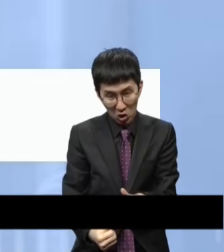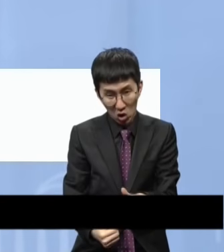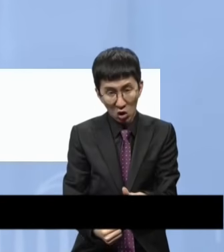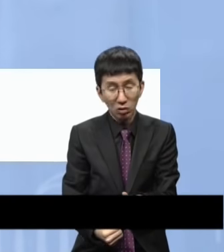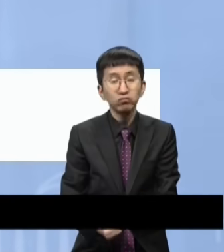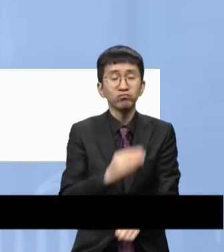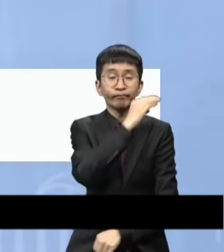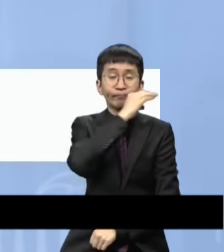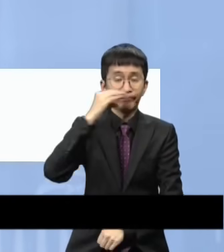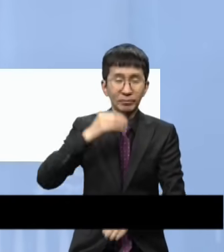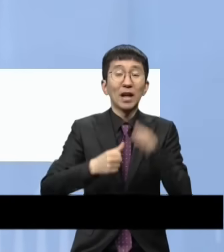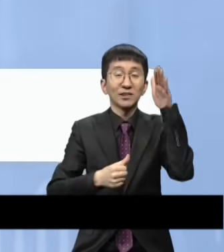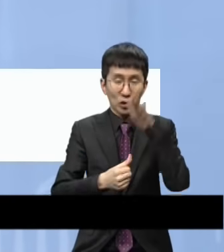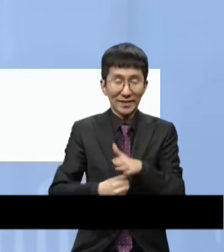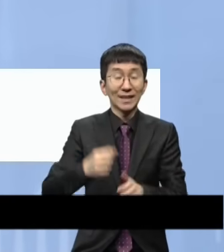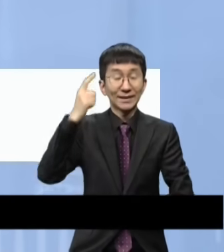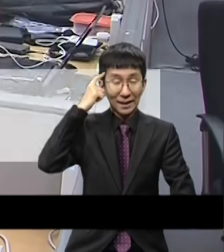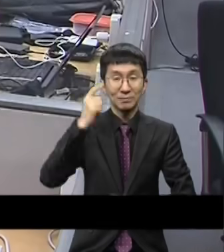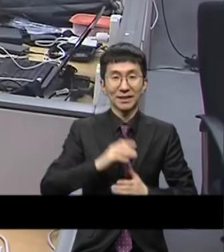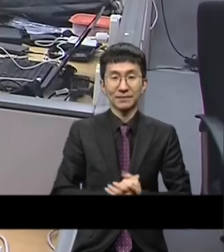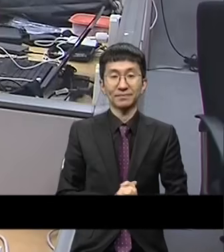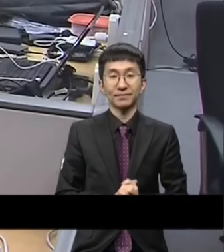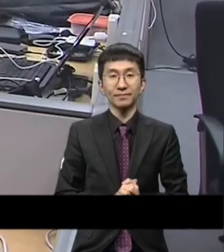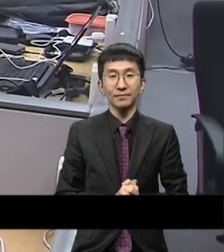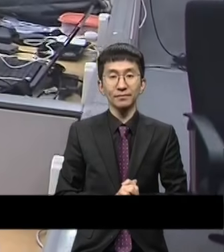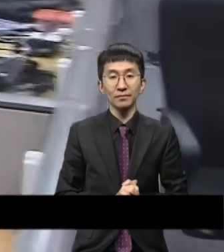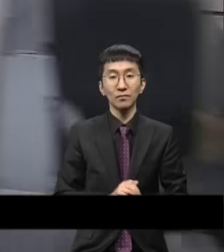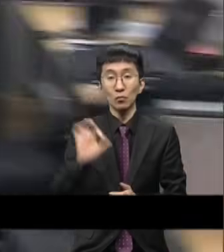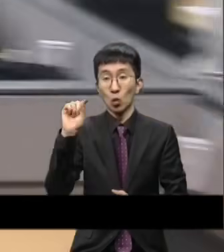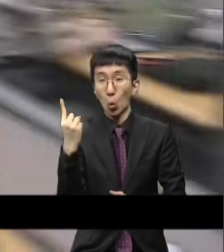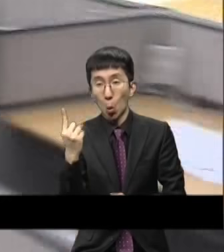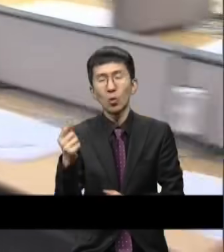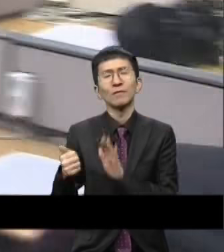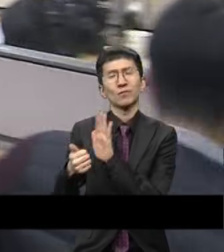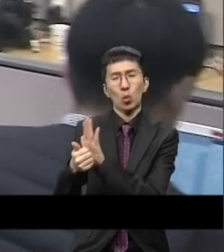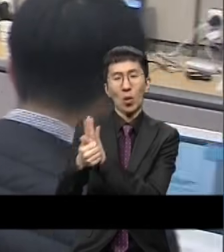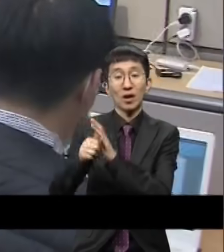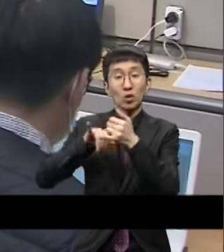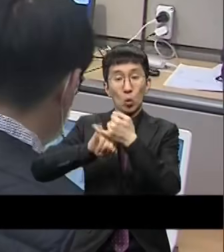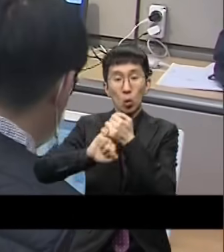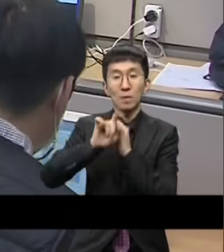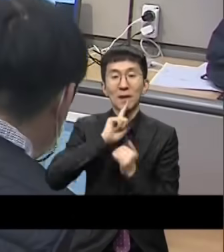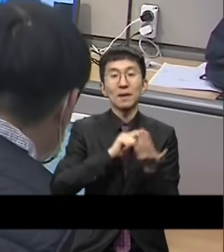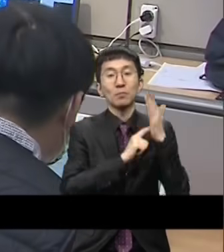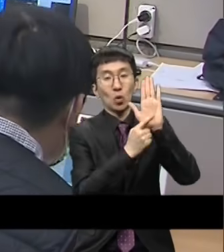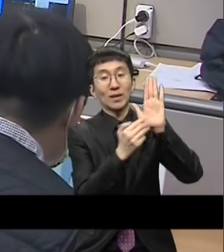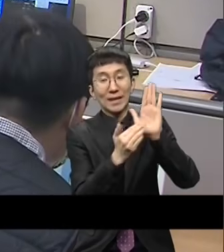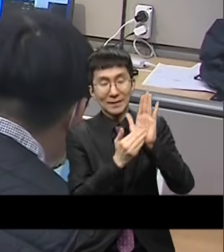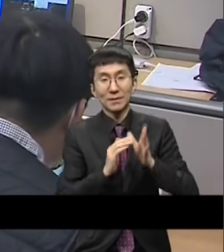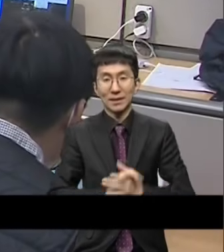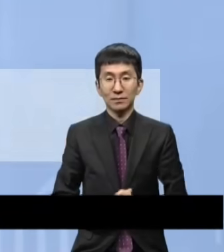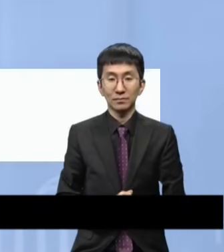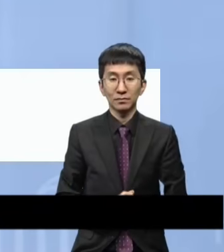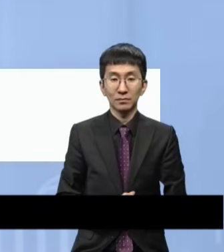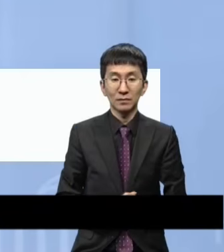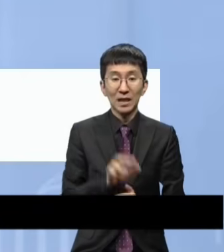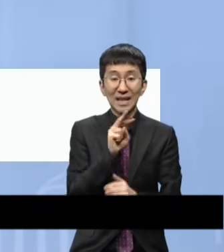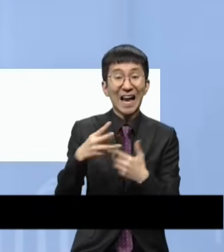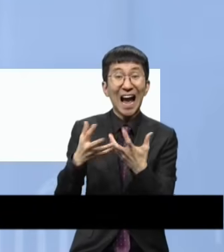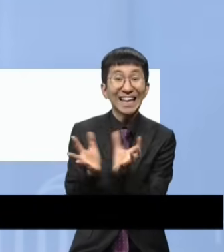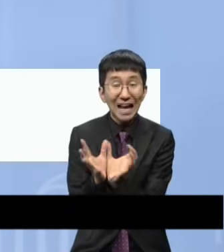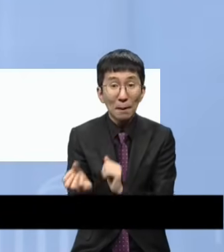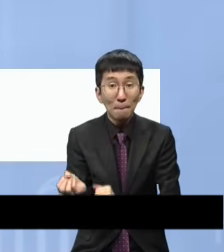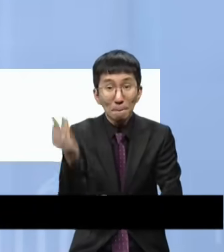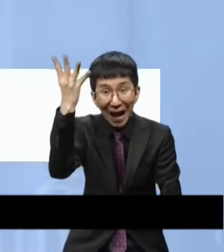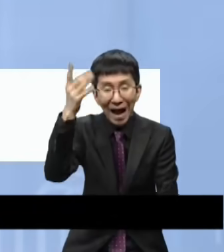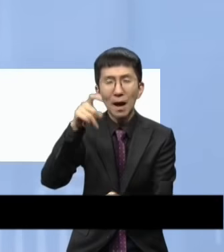원칙 있게 졌다고 생각합니다. 오세훈 후보를 돕겠다는 뜻도 분명히 했습니다. 야권의 승리를